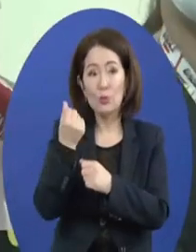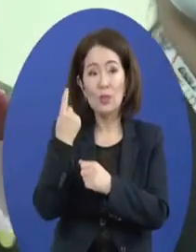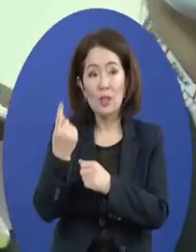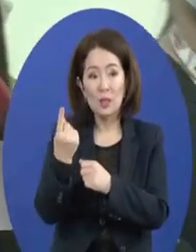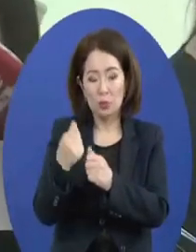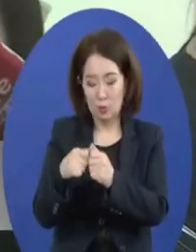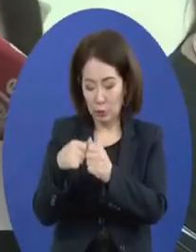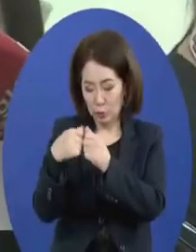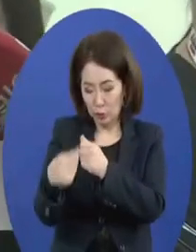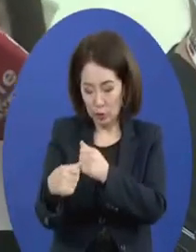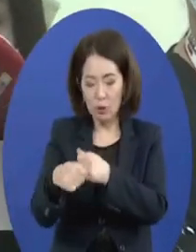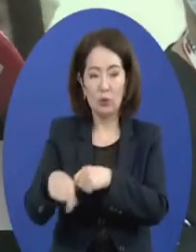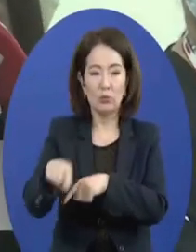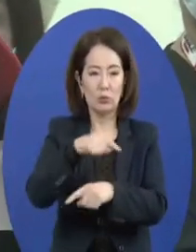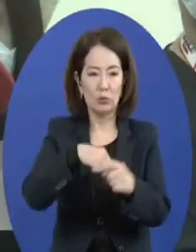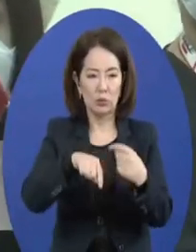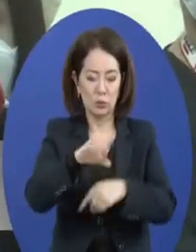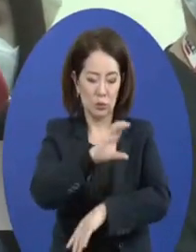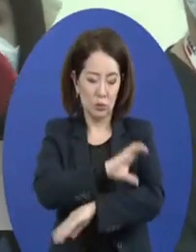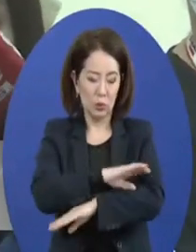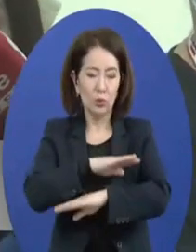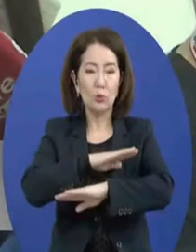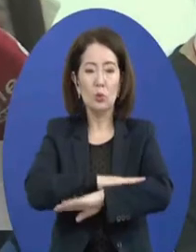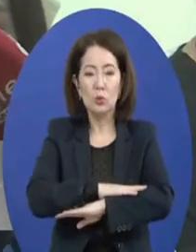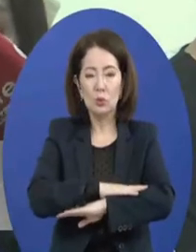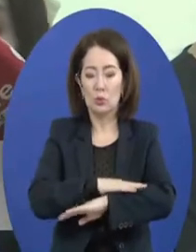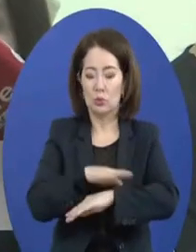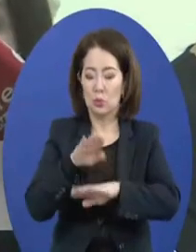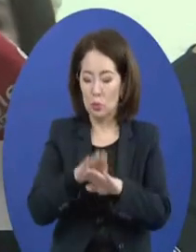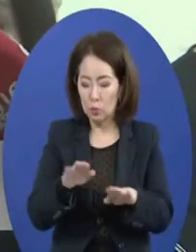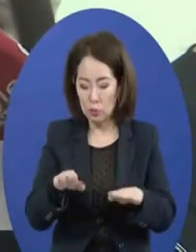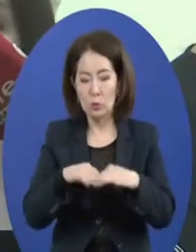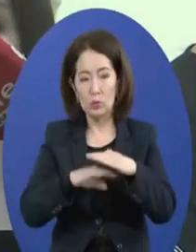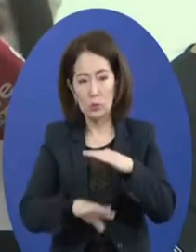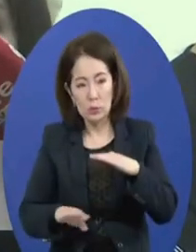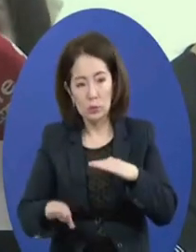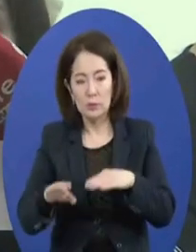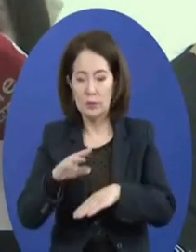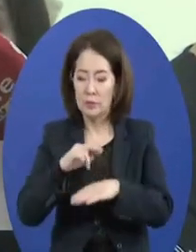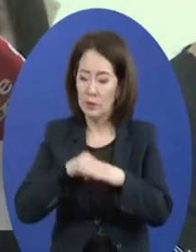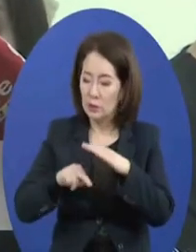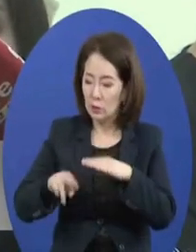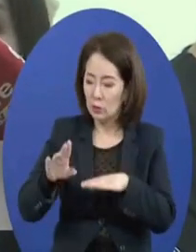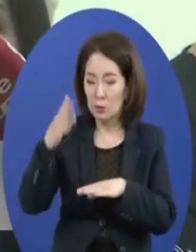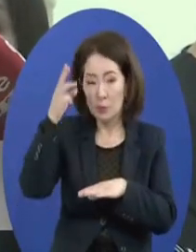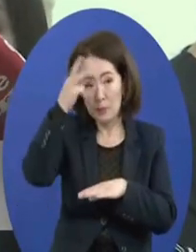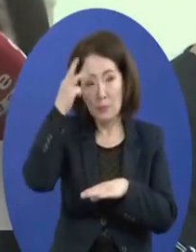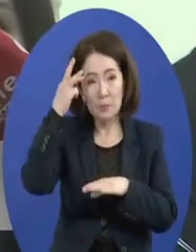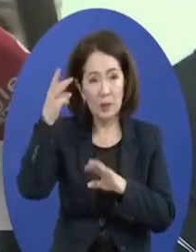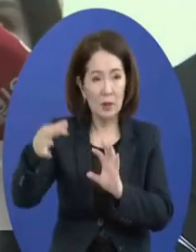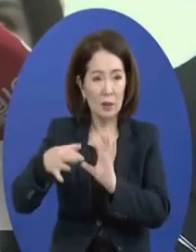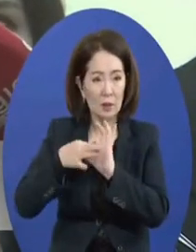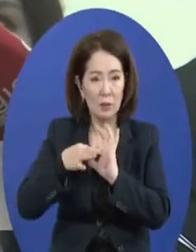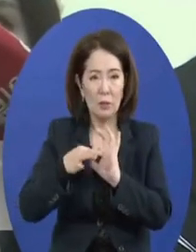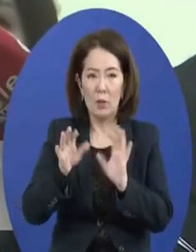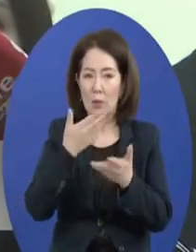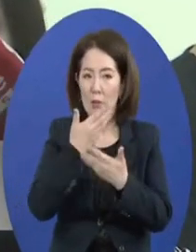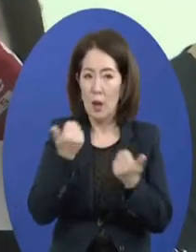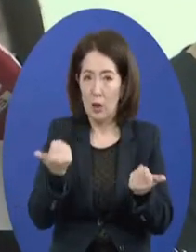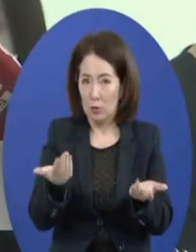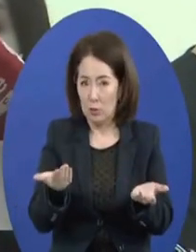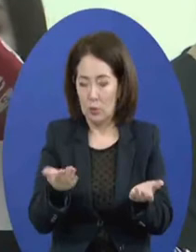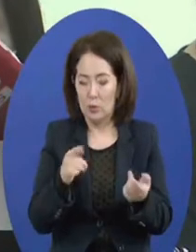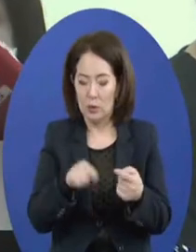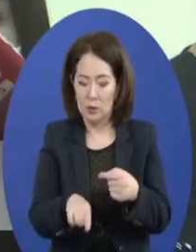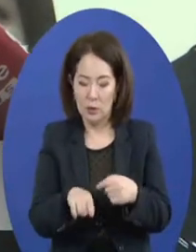төрөг яг өнөөдөр сургуульд сурж байгаа цэцэрлэг сурж байгаа хүүхдийн мэдлэг ур чадвартай шууд одоо холбоогүй байдаг. Тийм